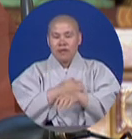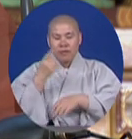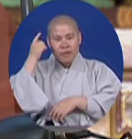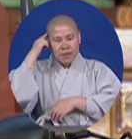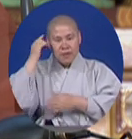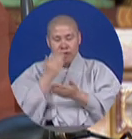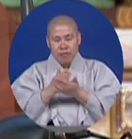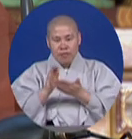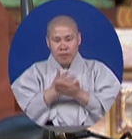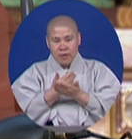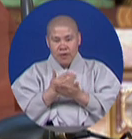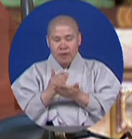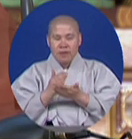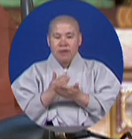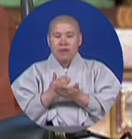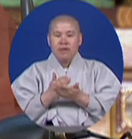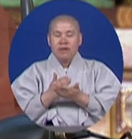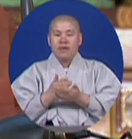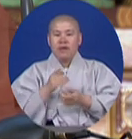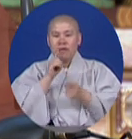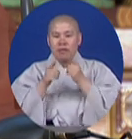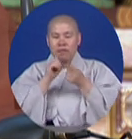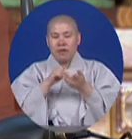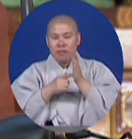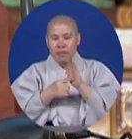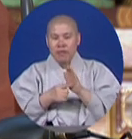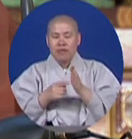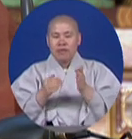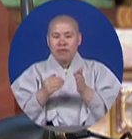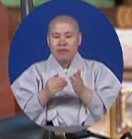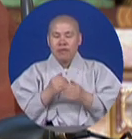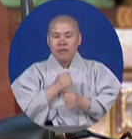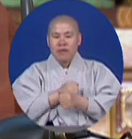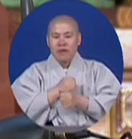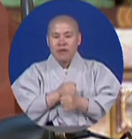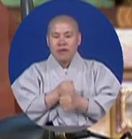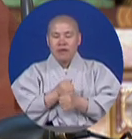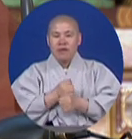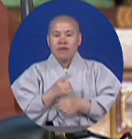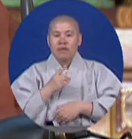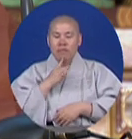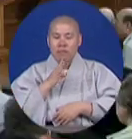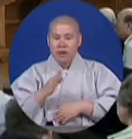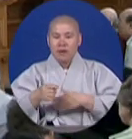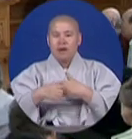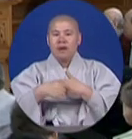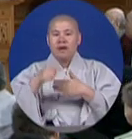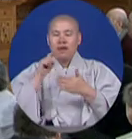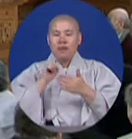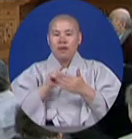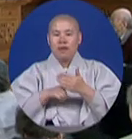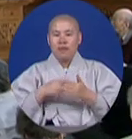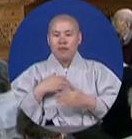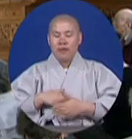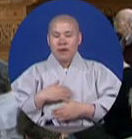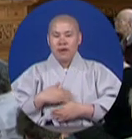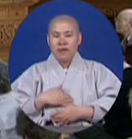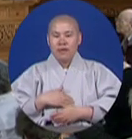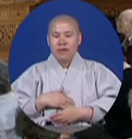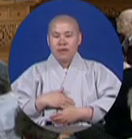분별, 이렇게 얘기를 합니다. 그래서 이것만을 마음으로 알지,